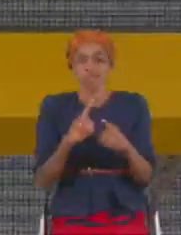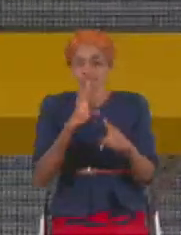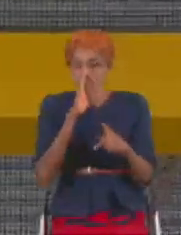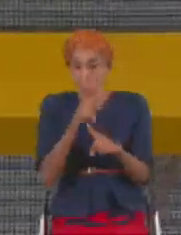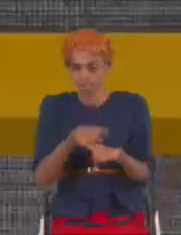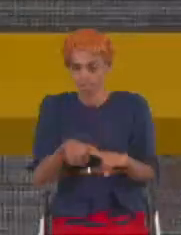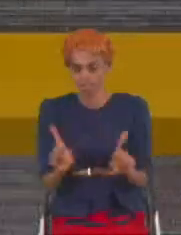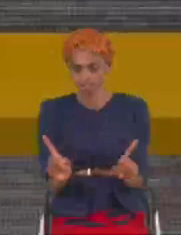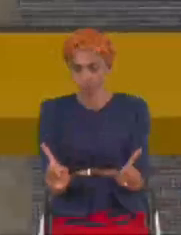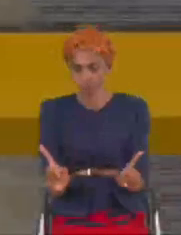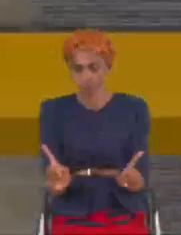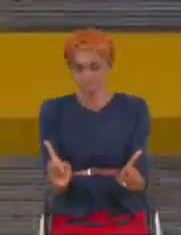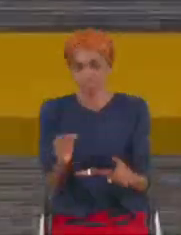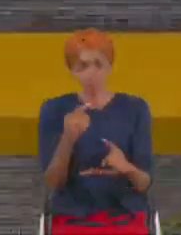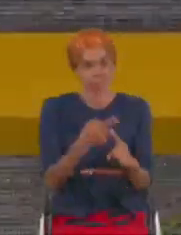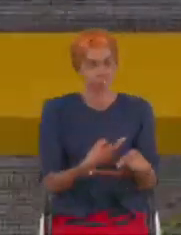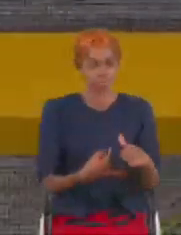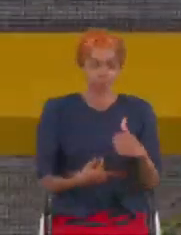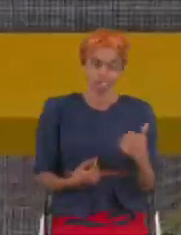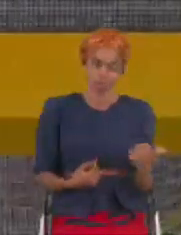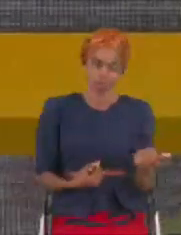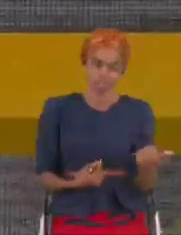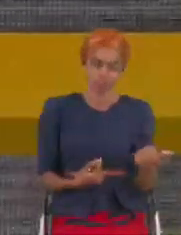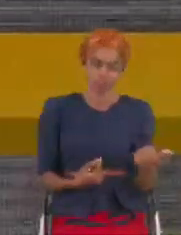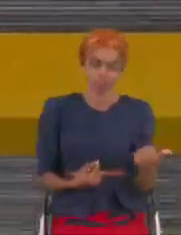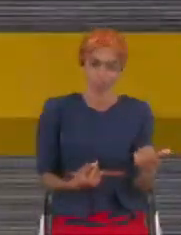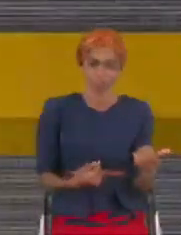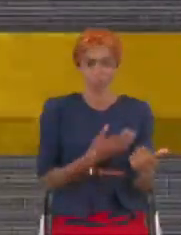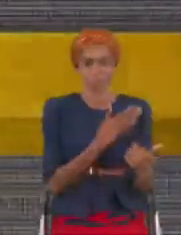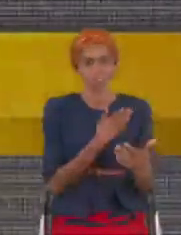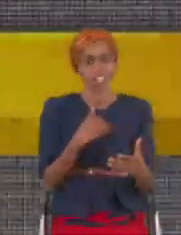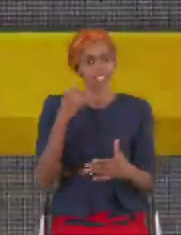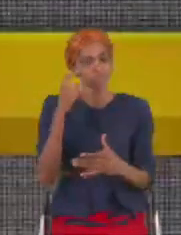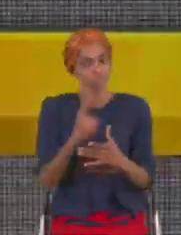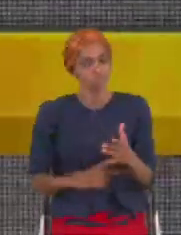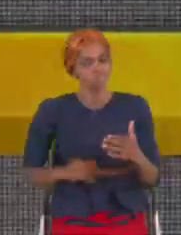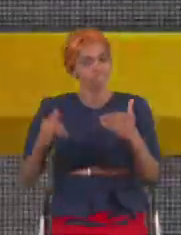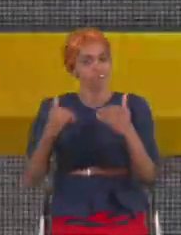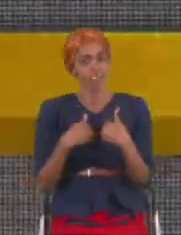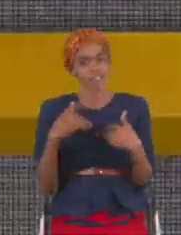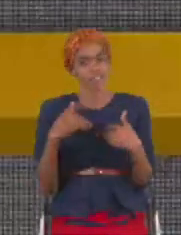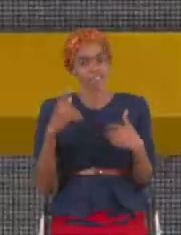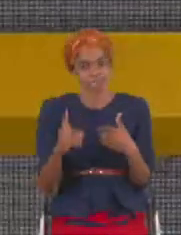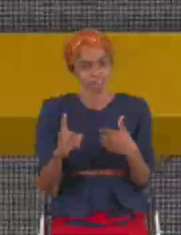cas tu que tu n'as tuner reçu